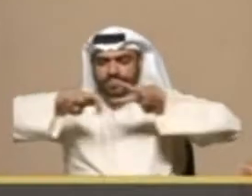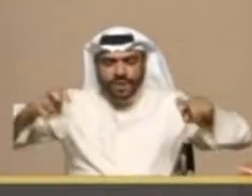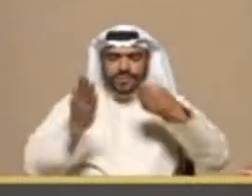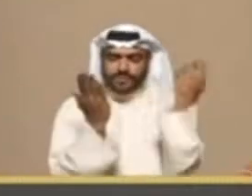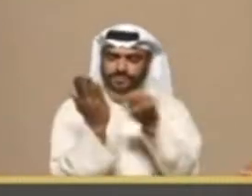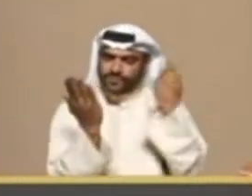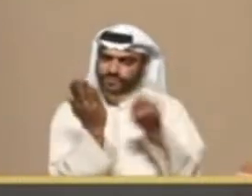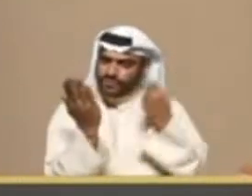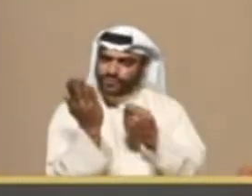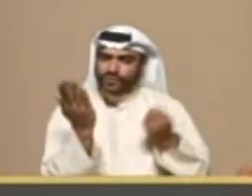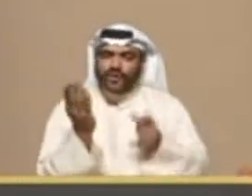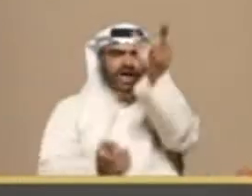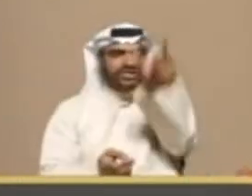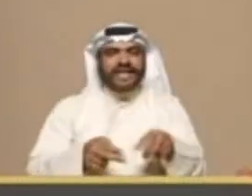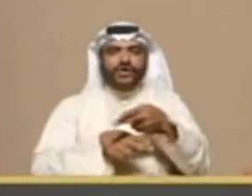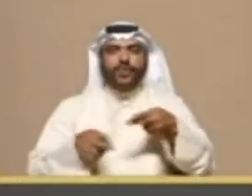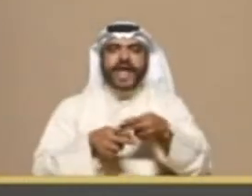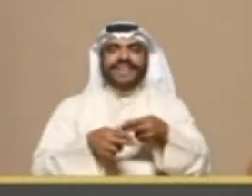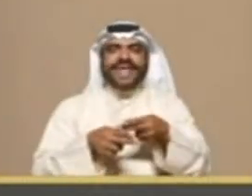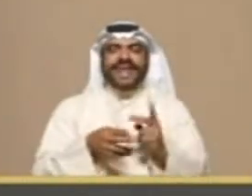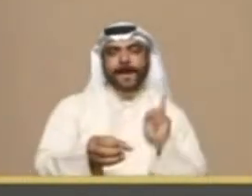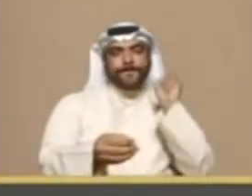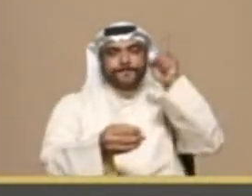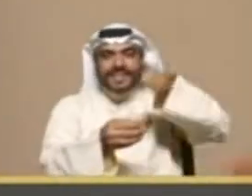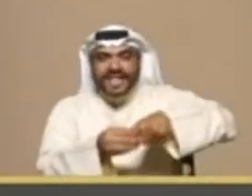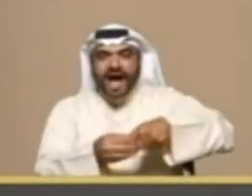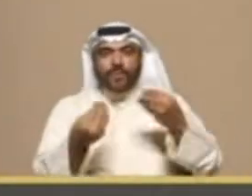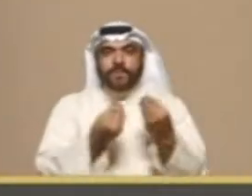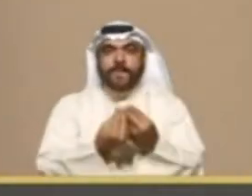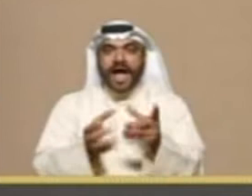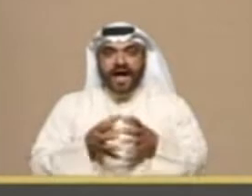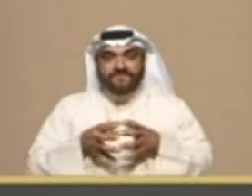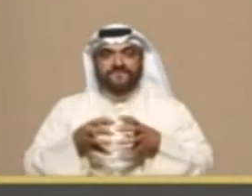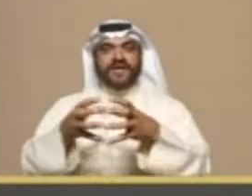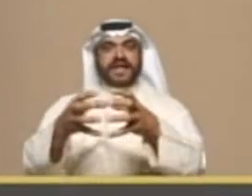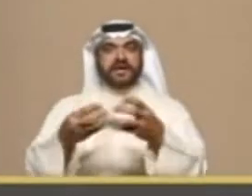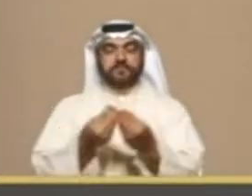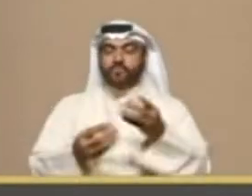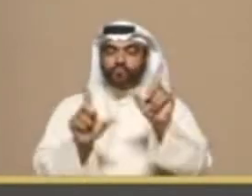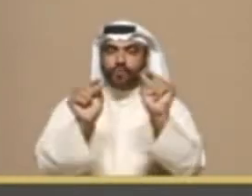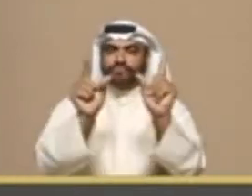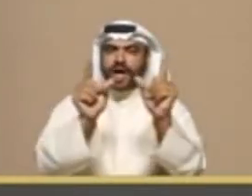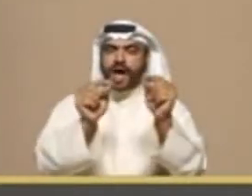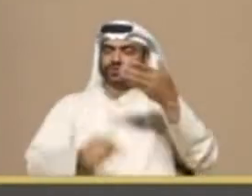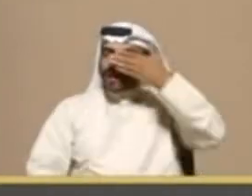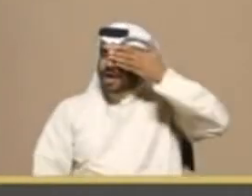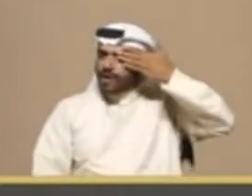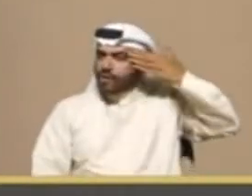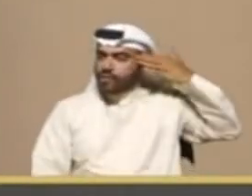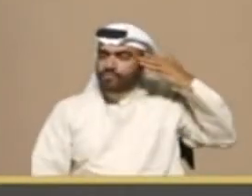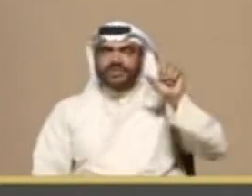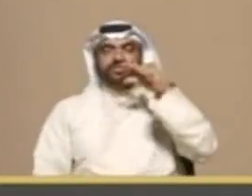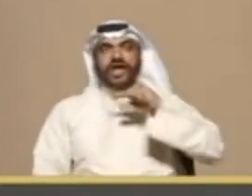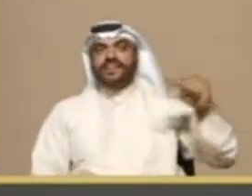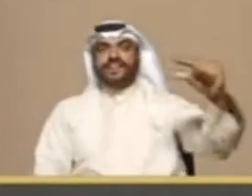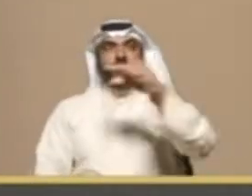والفنيون الكويتيون بالتعاون مع فريق متميز من الخبراء والمستشارين الدوليين الذين أنجزوا